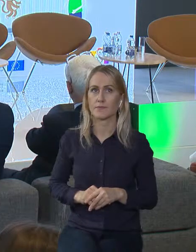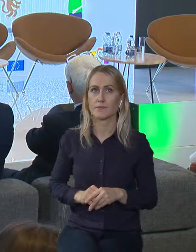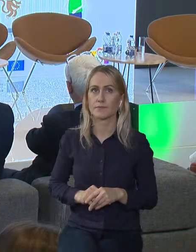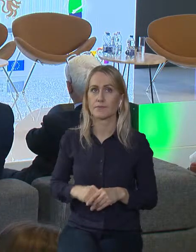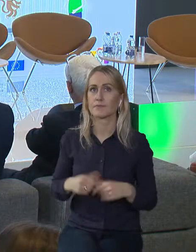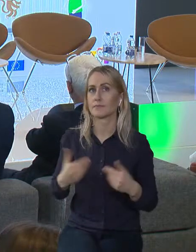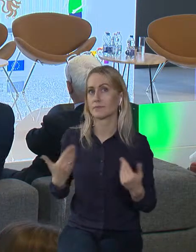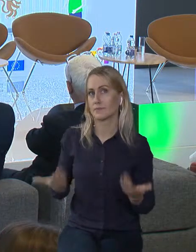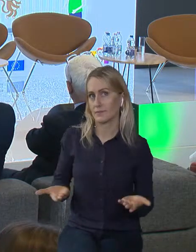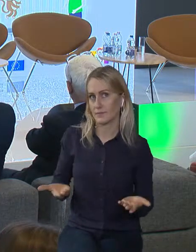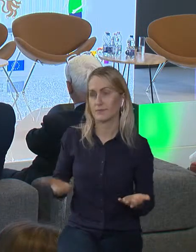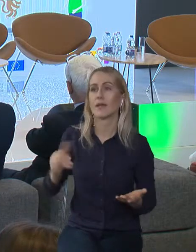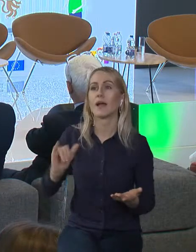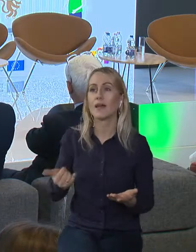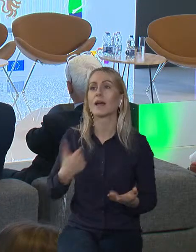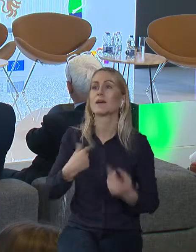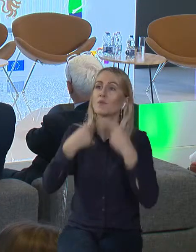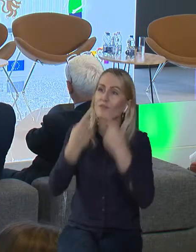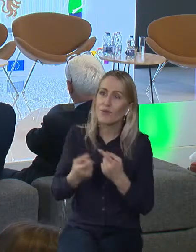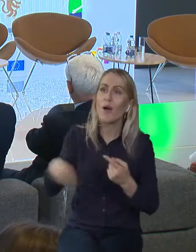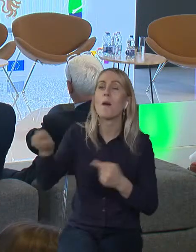Także tak jak wspominałem wcześniej, terapeuta SI